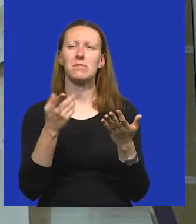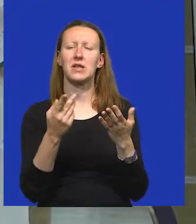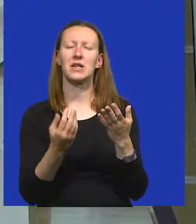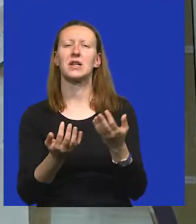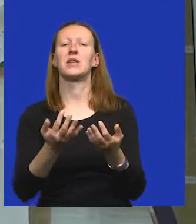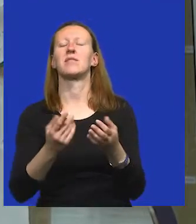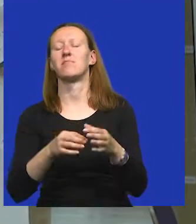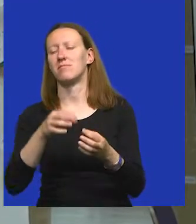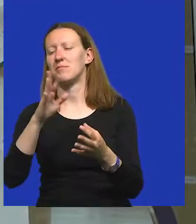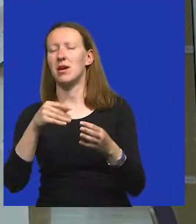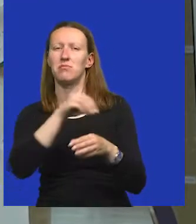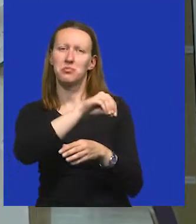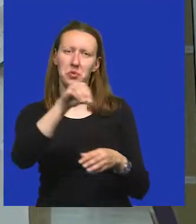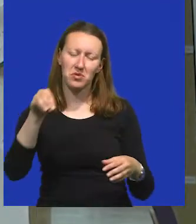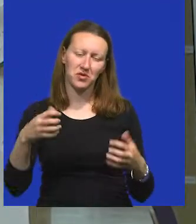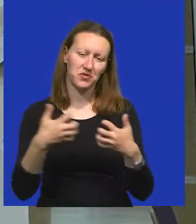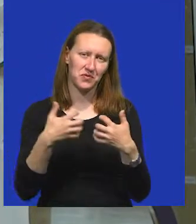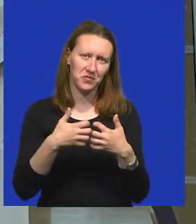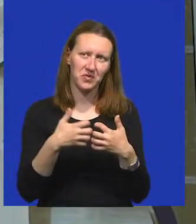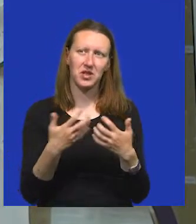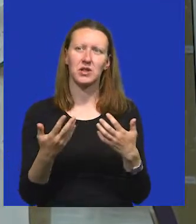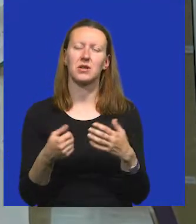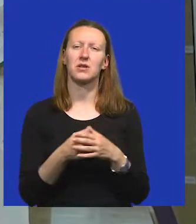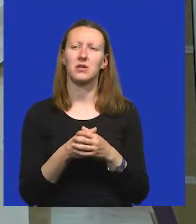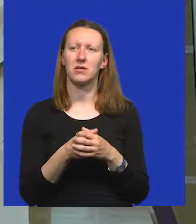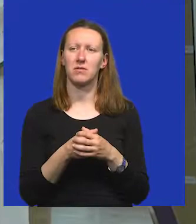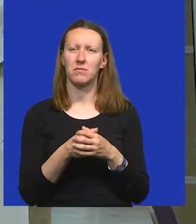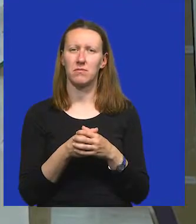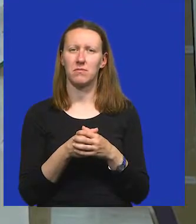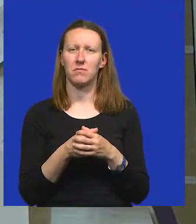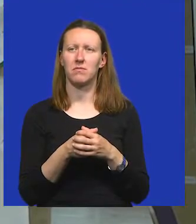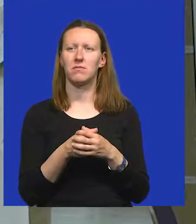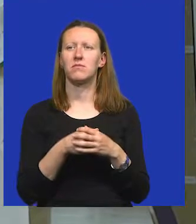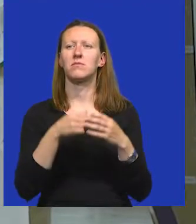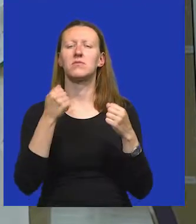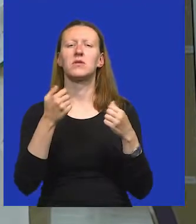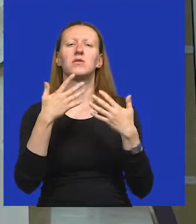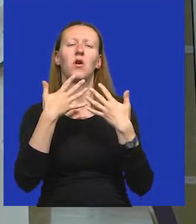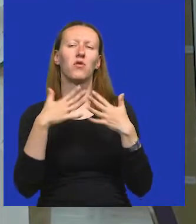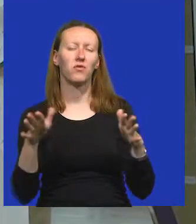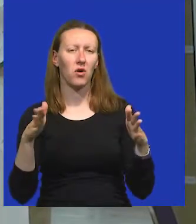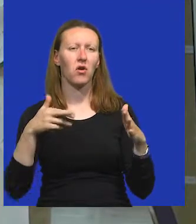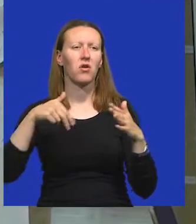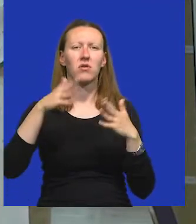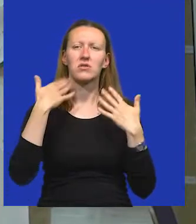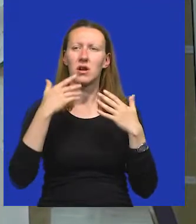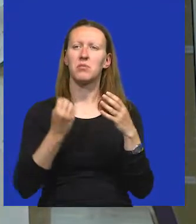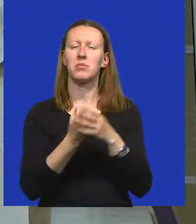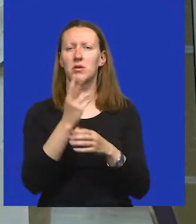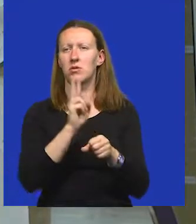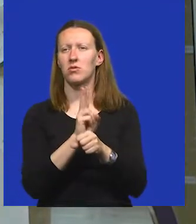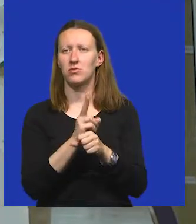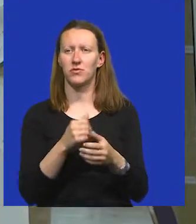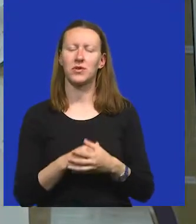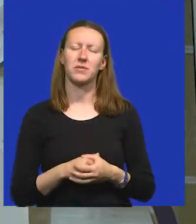dove crescono piante e così via. Poi siamo molto all'aperto, rispettiamo la